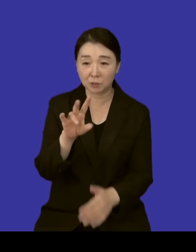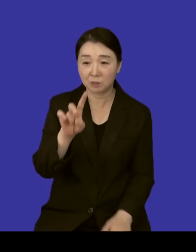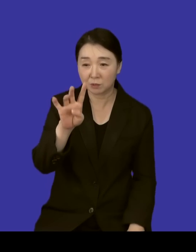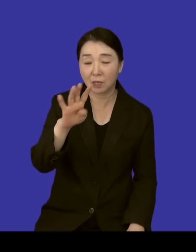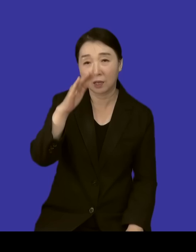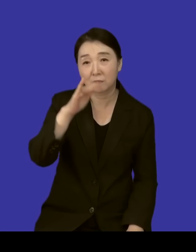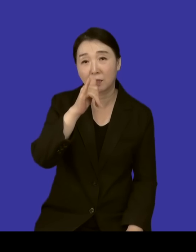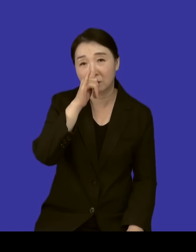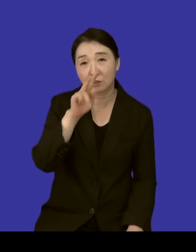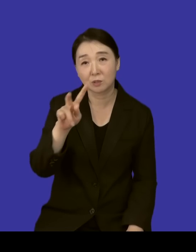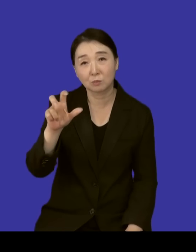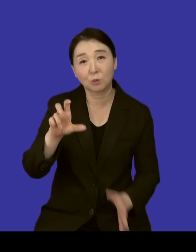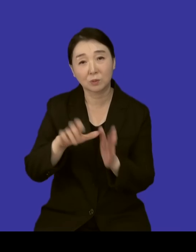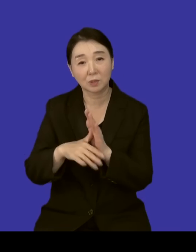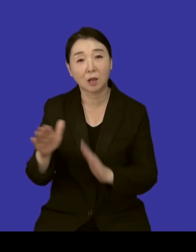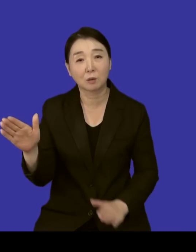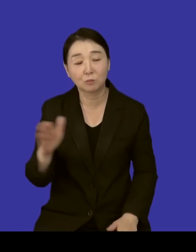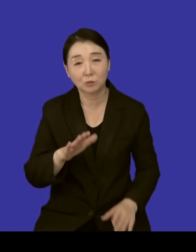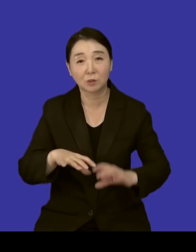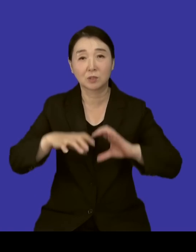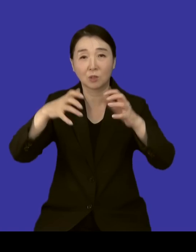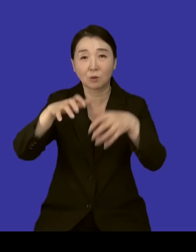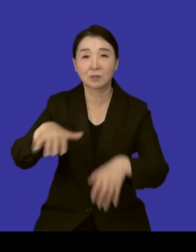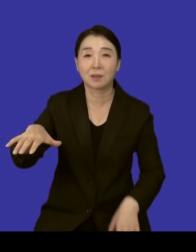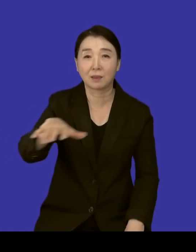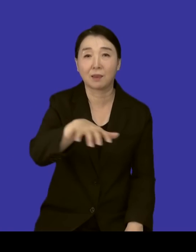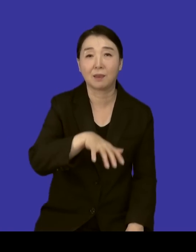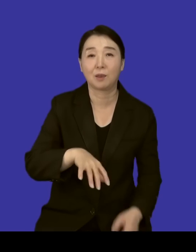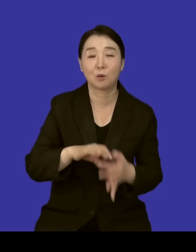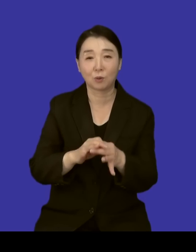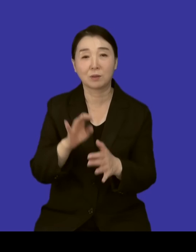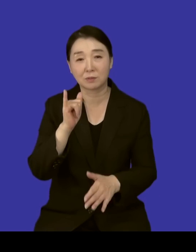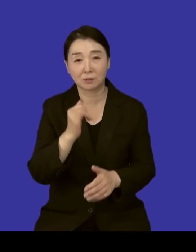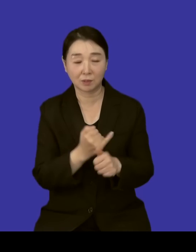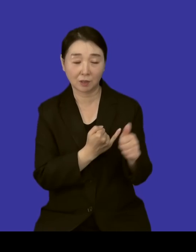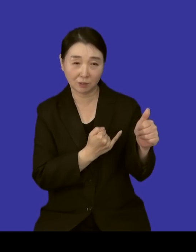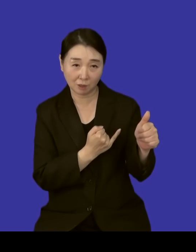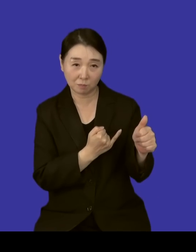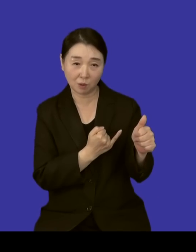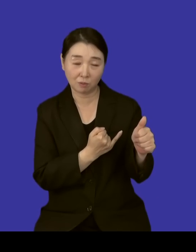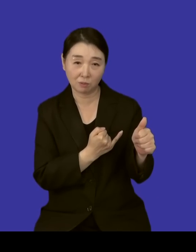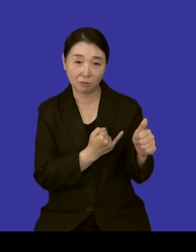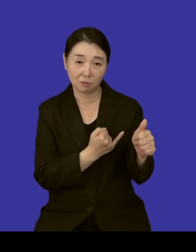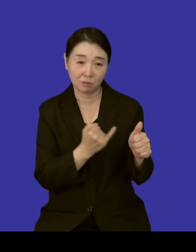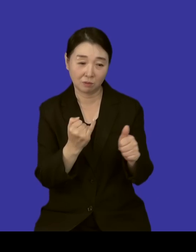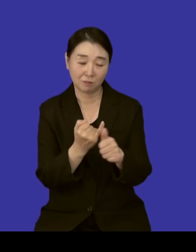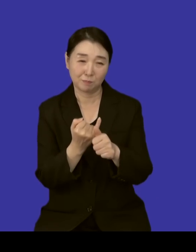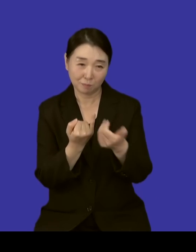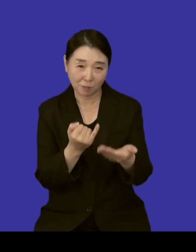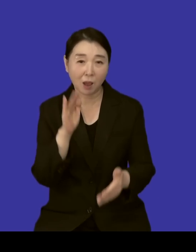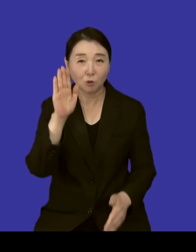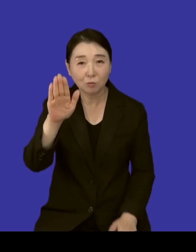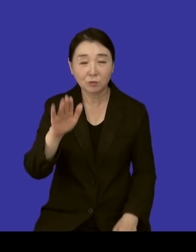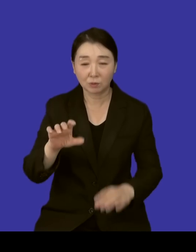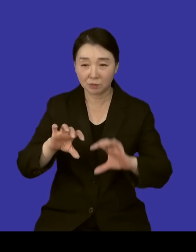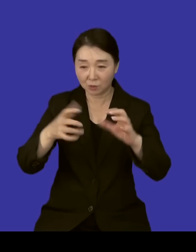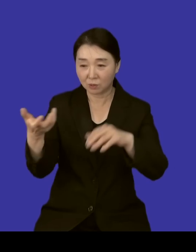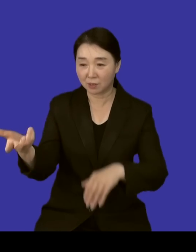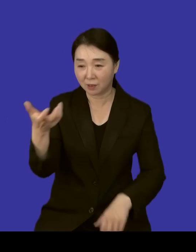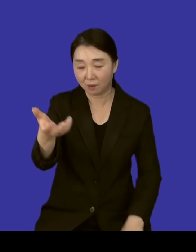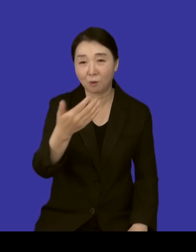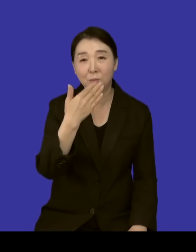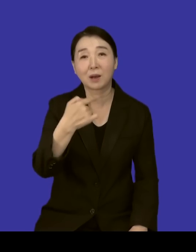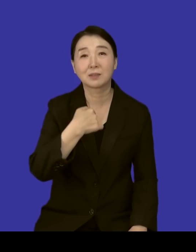나오고 25장부터는 전 세계로 나가는데 제가 남편 가고 나서부터 지금 전 세계로 나가게 됐고